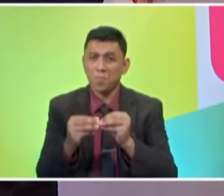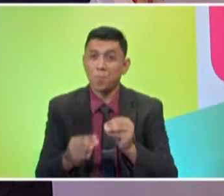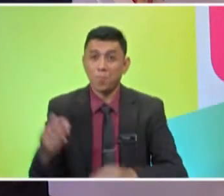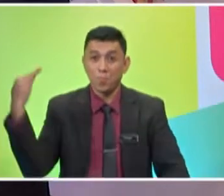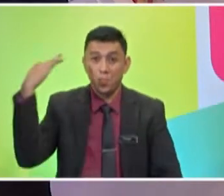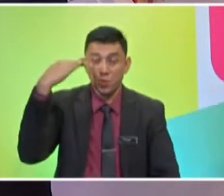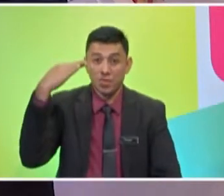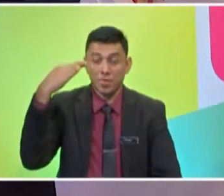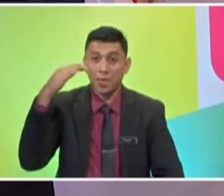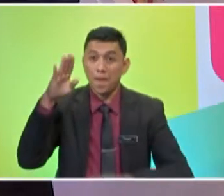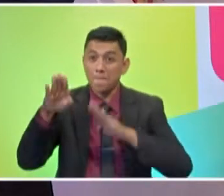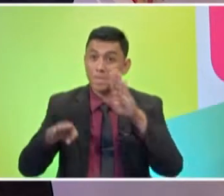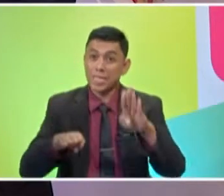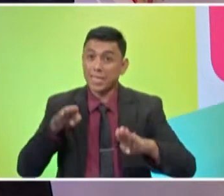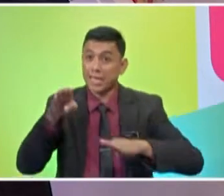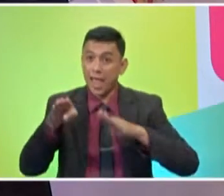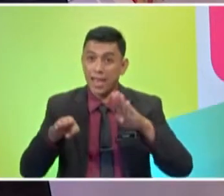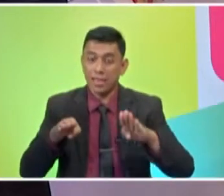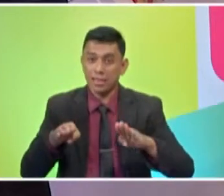cikgu. Okey, kita tengok jawapannya.